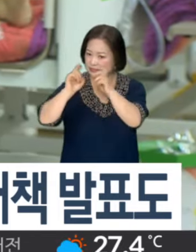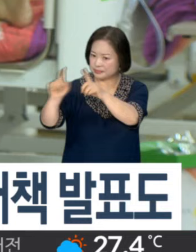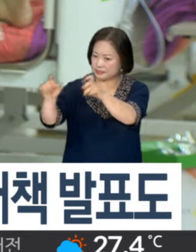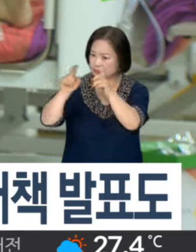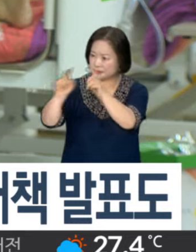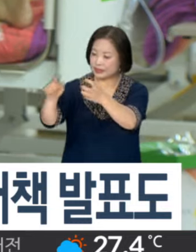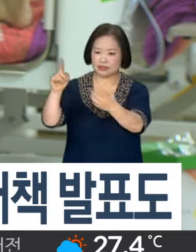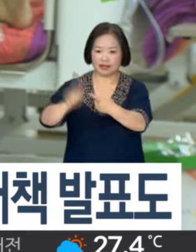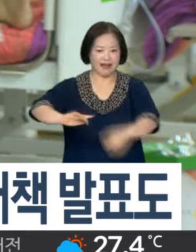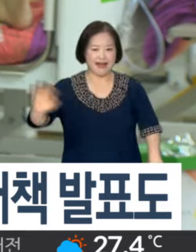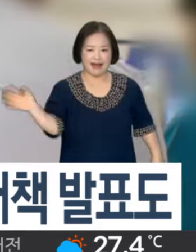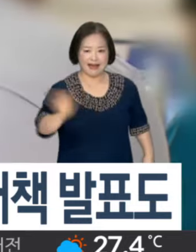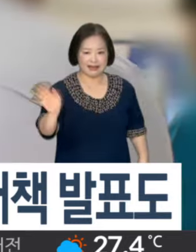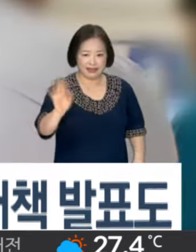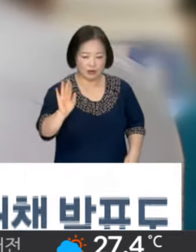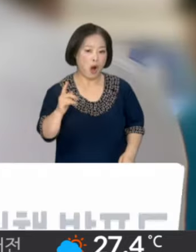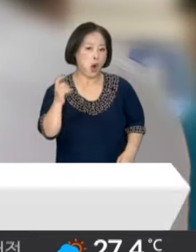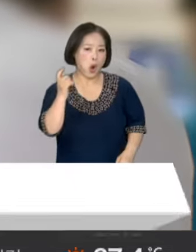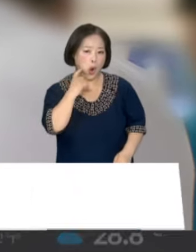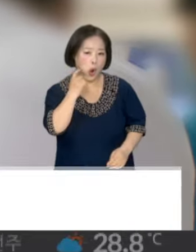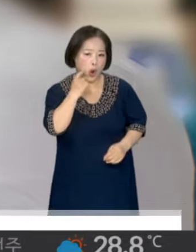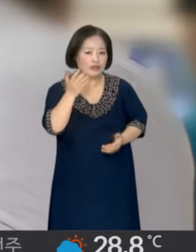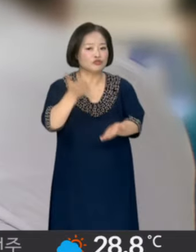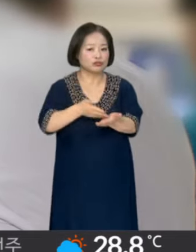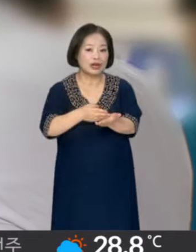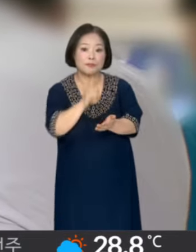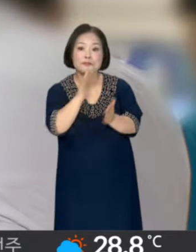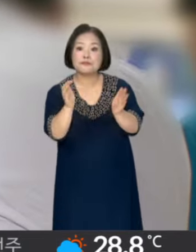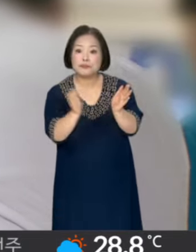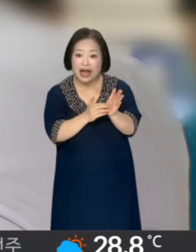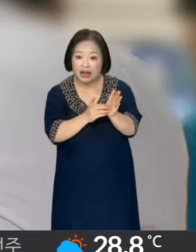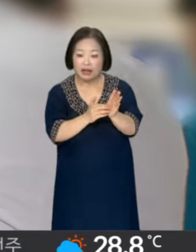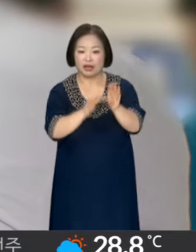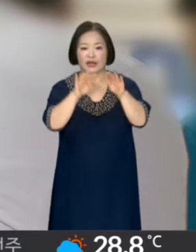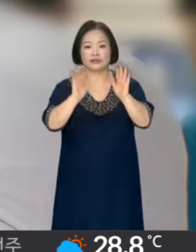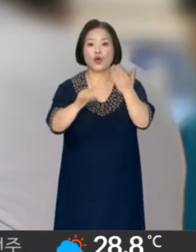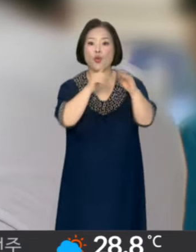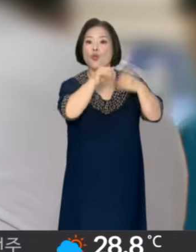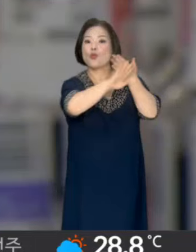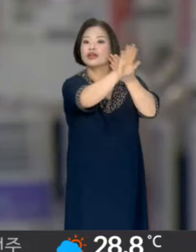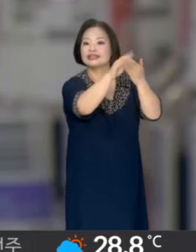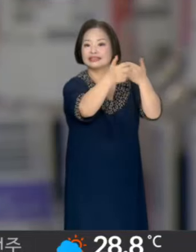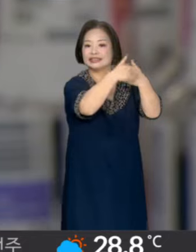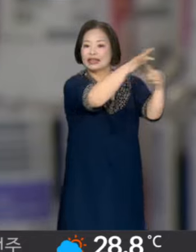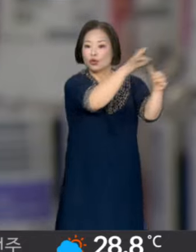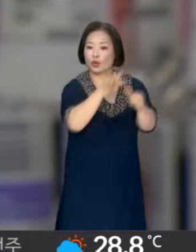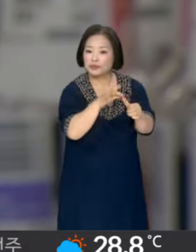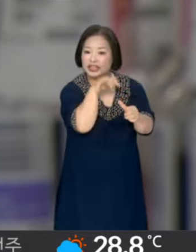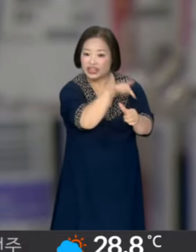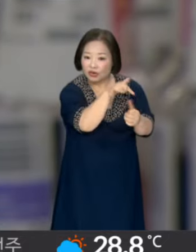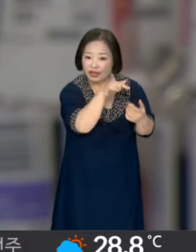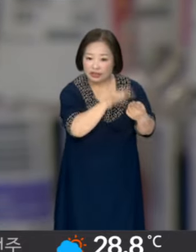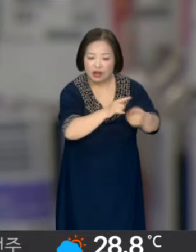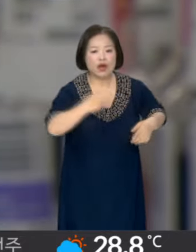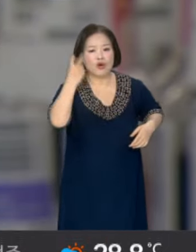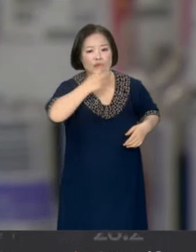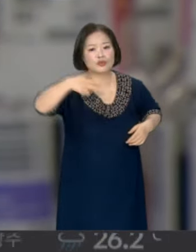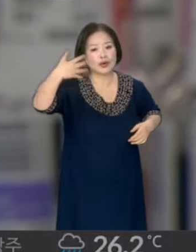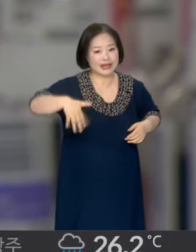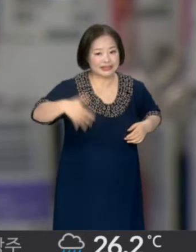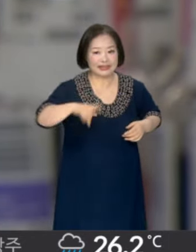전혀 사실과 다른 괴담이라고 일축했고 외국의사 투입 문제인 당장은 검토하고 있지